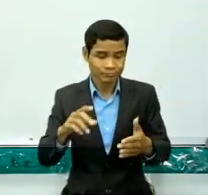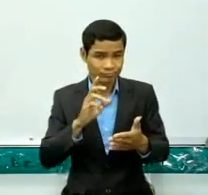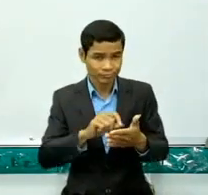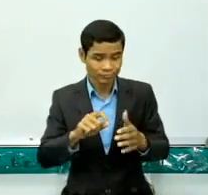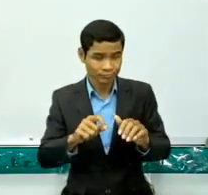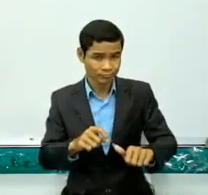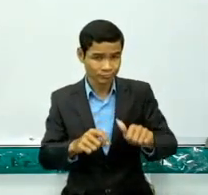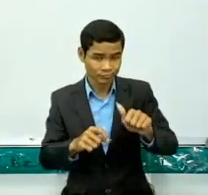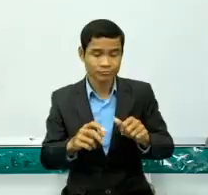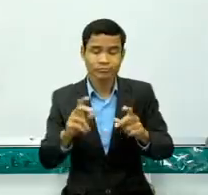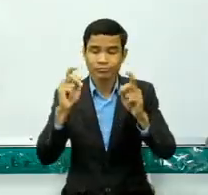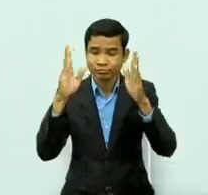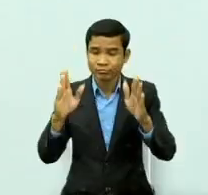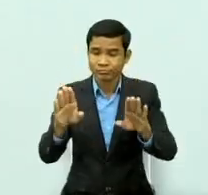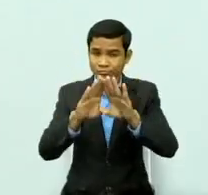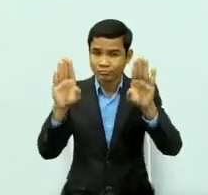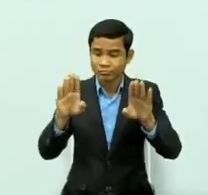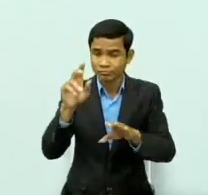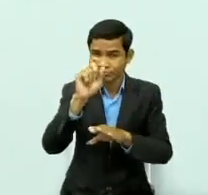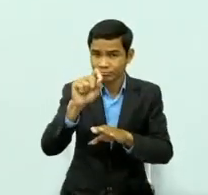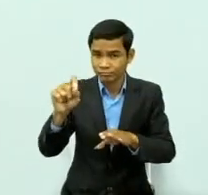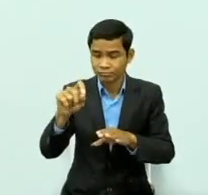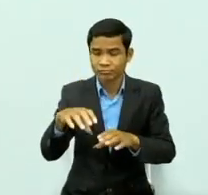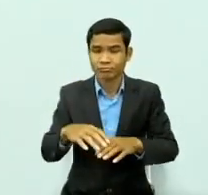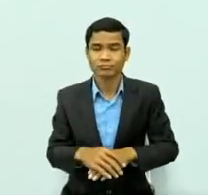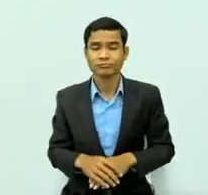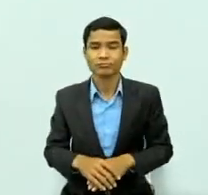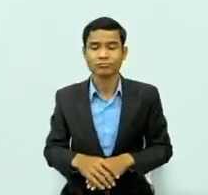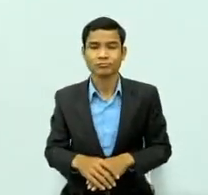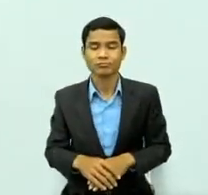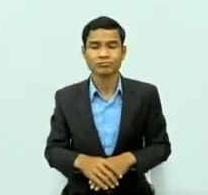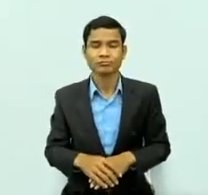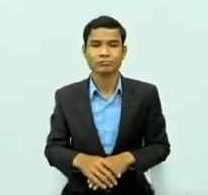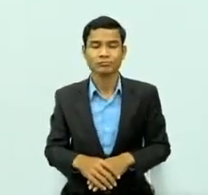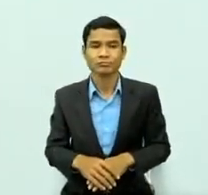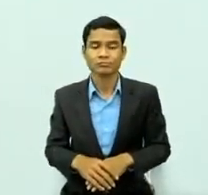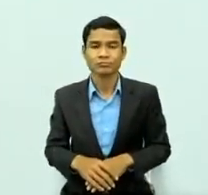សរសេរនៅលើក្តារក្តារខៀន